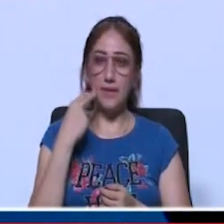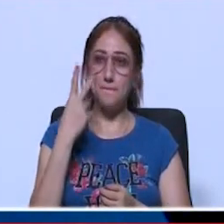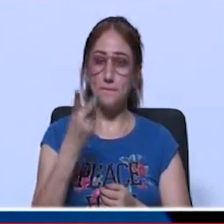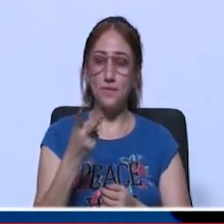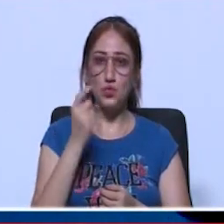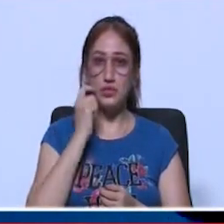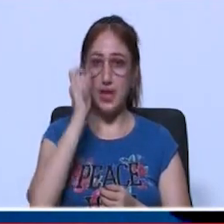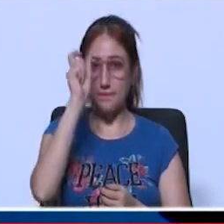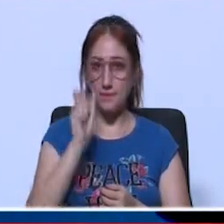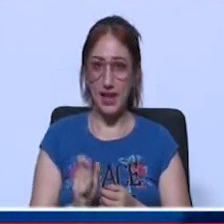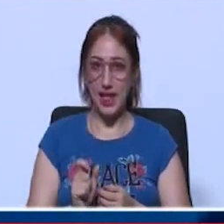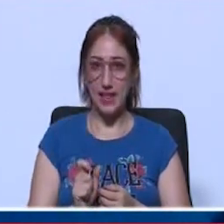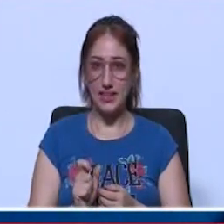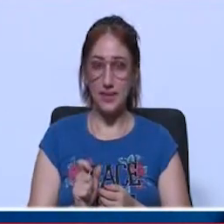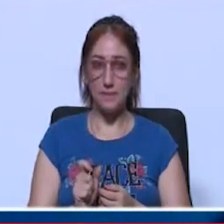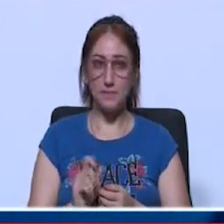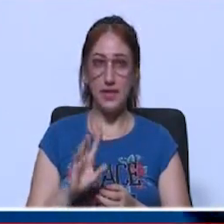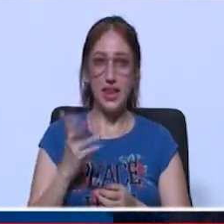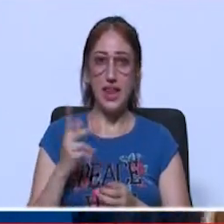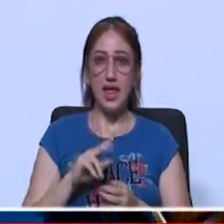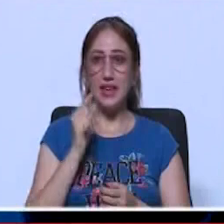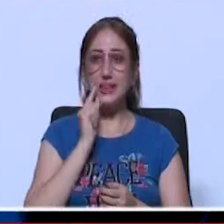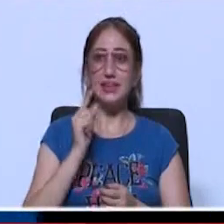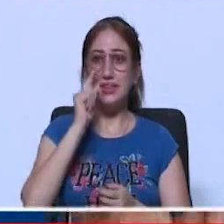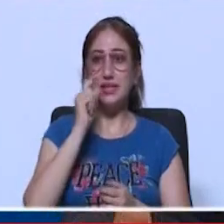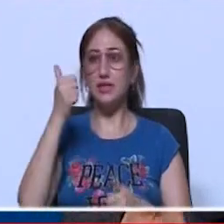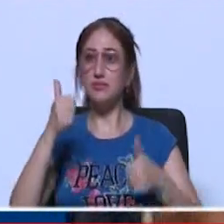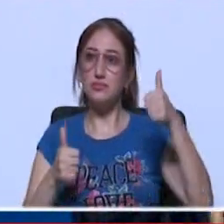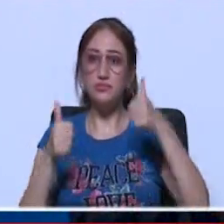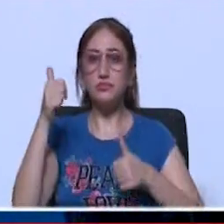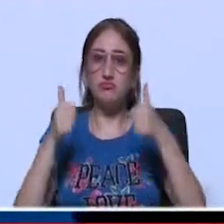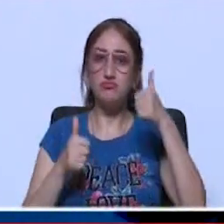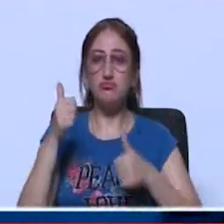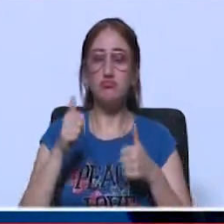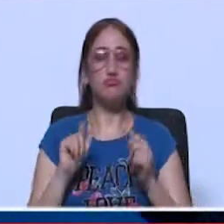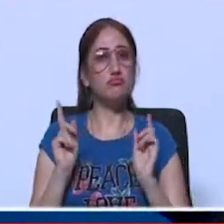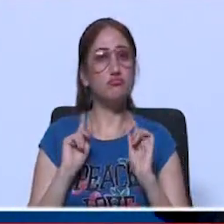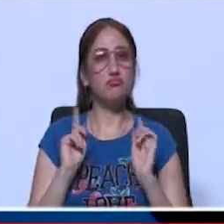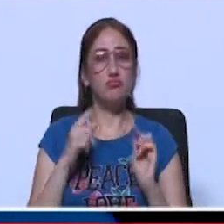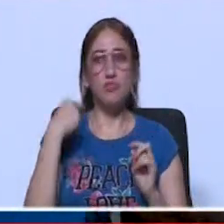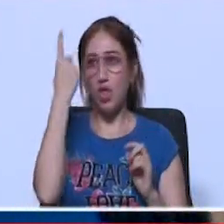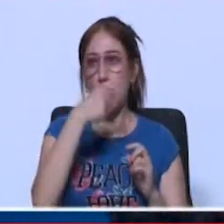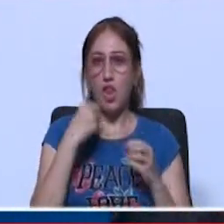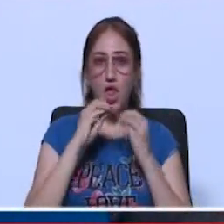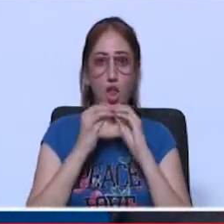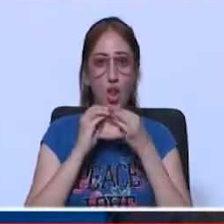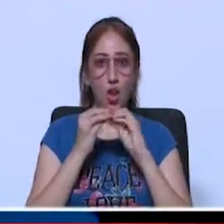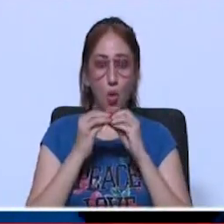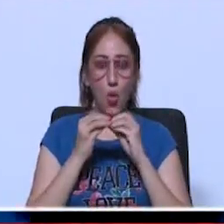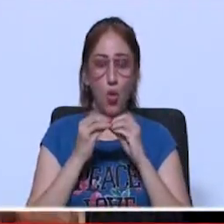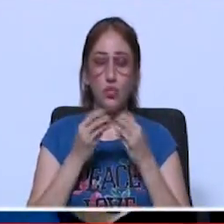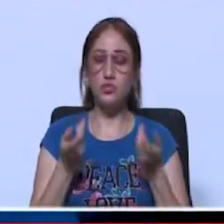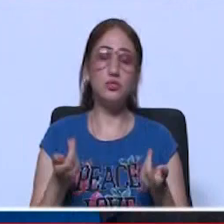البني ادم ليه بقى في عنصريه في الدين وفي وفي حتى في اللون يعني هو جاب استاذ احمد